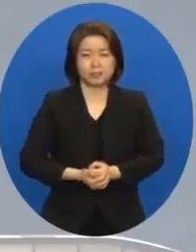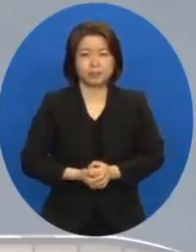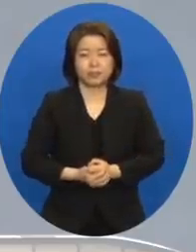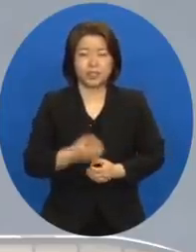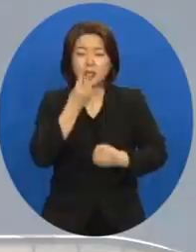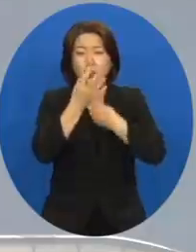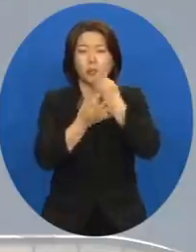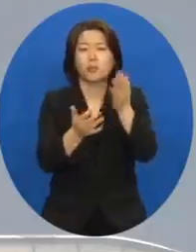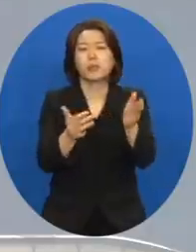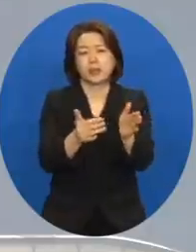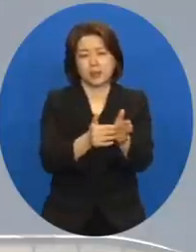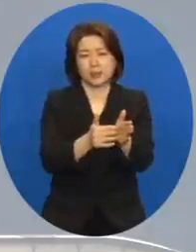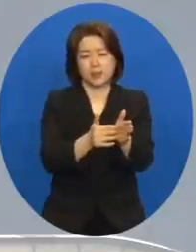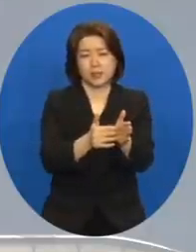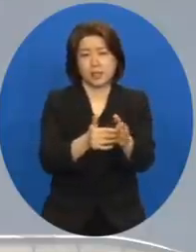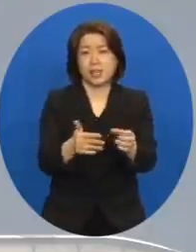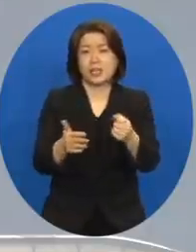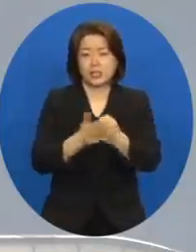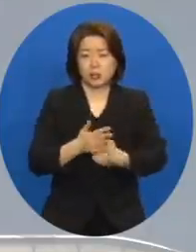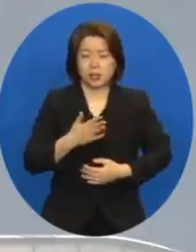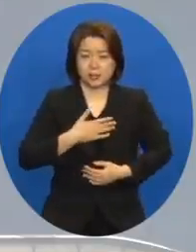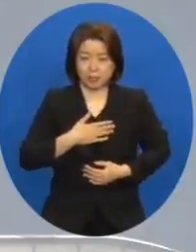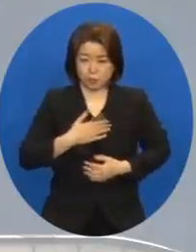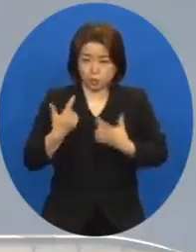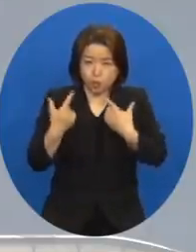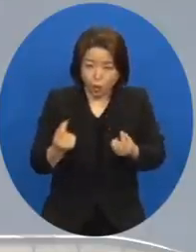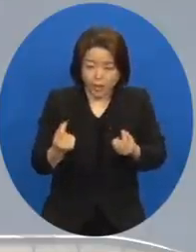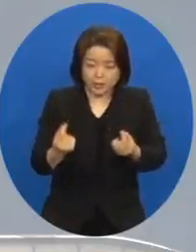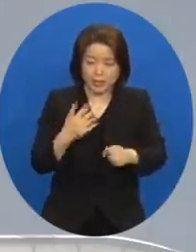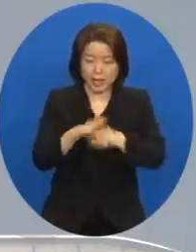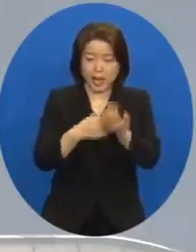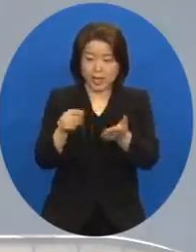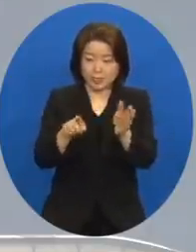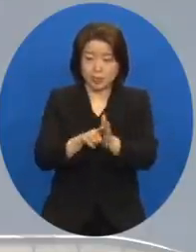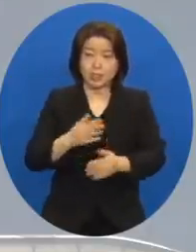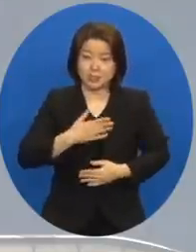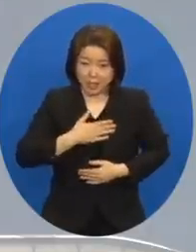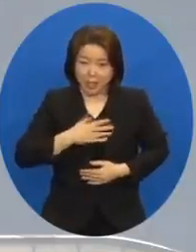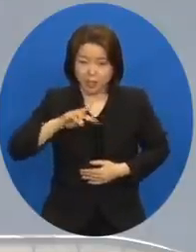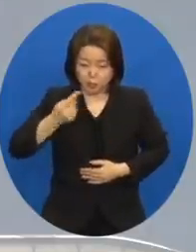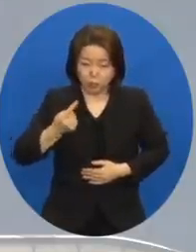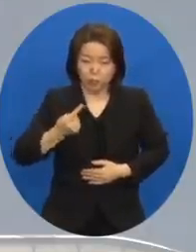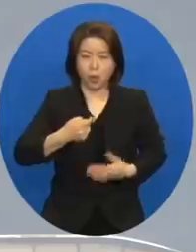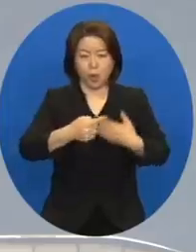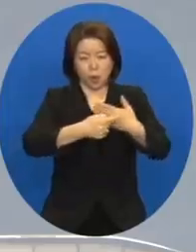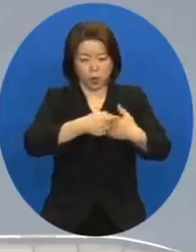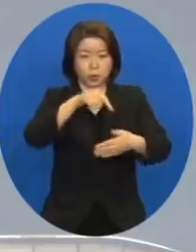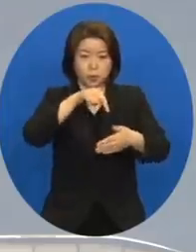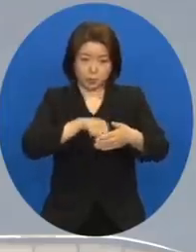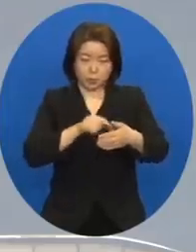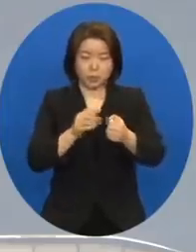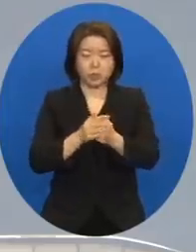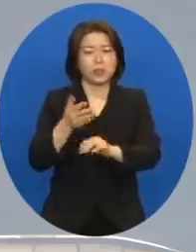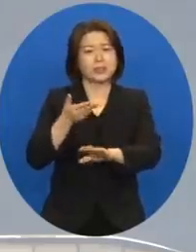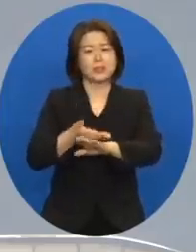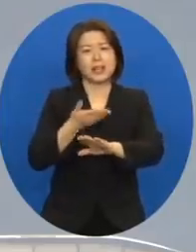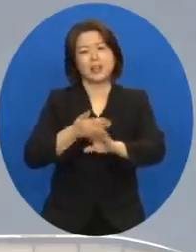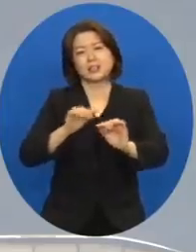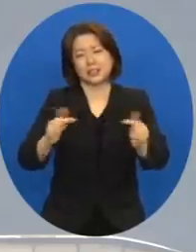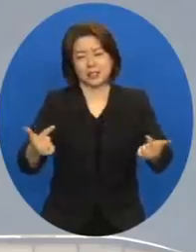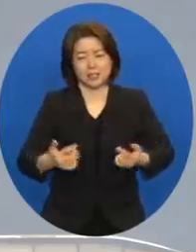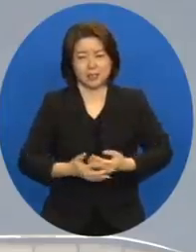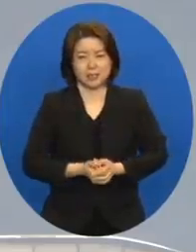그렇게 고백을 합니다 그러니까 자기도 하나님을 믿는 자기도 겉으로 속으로 다르지 않다는